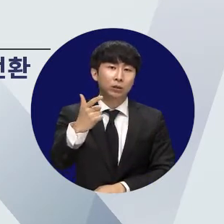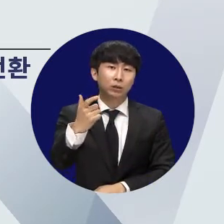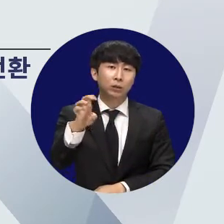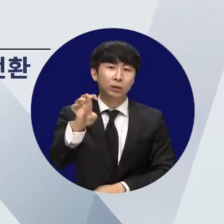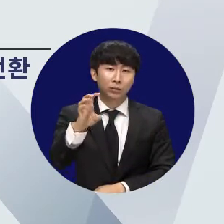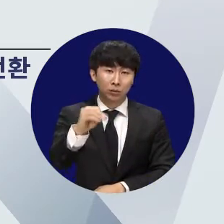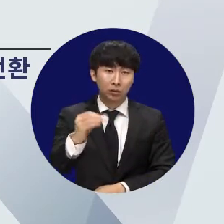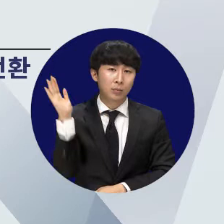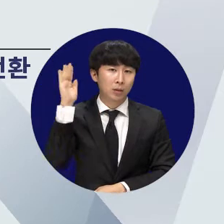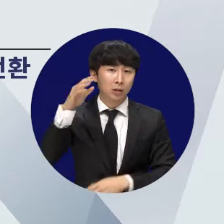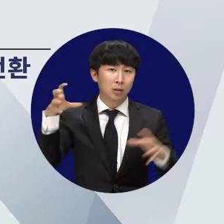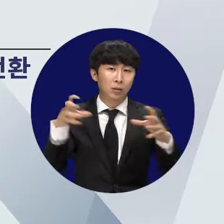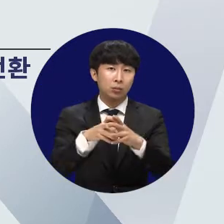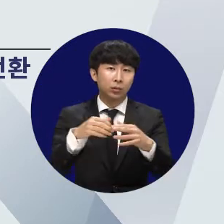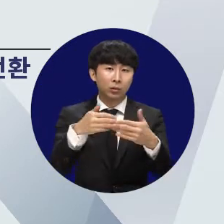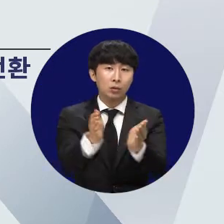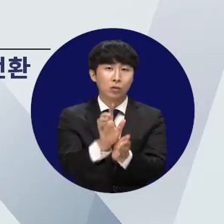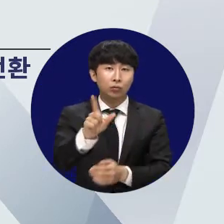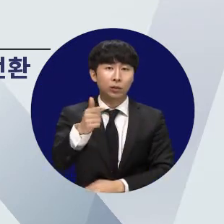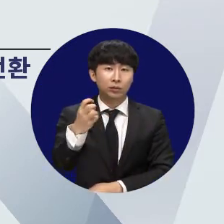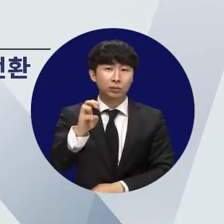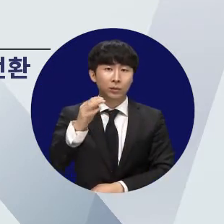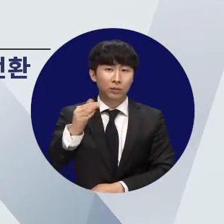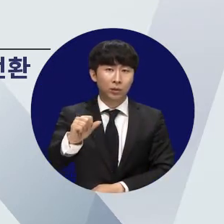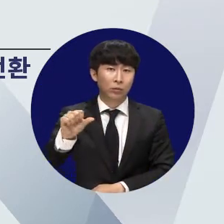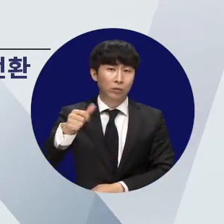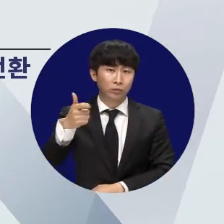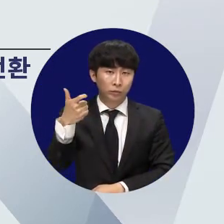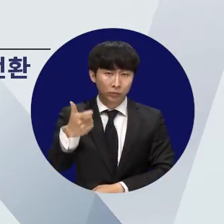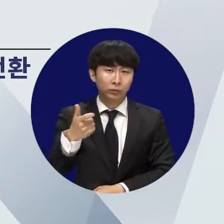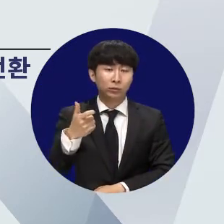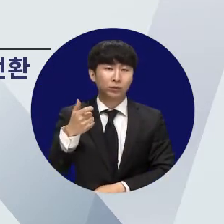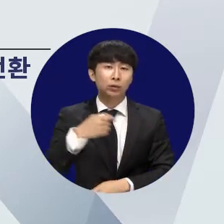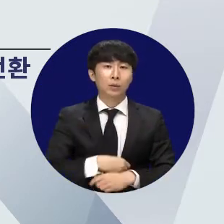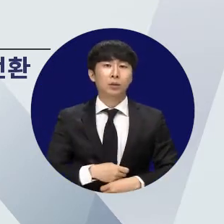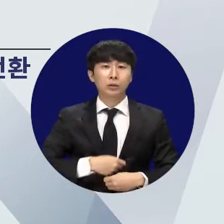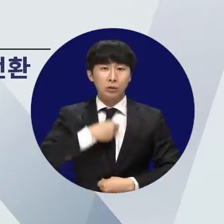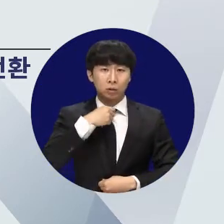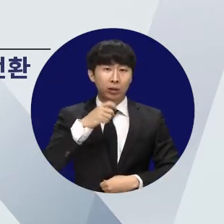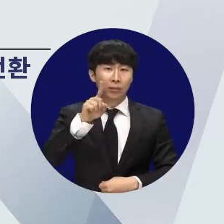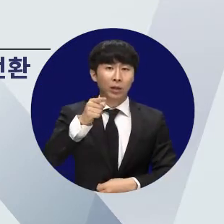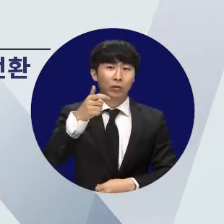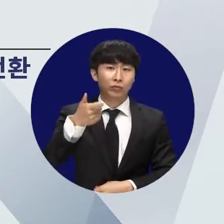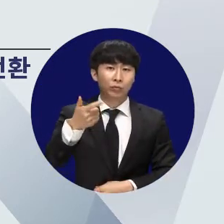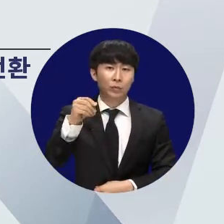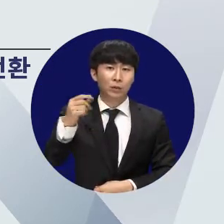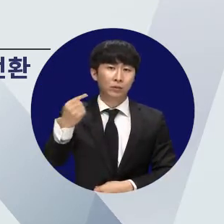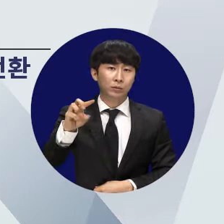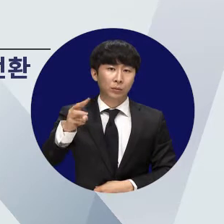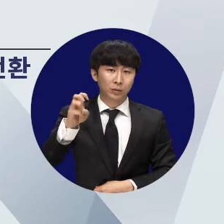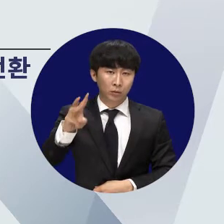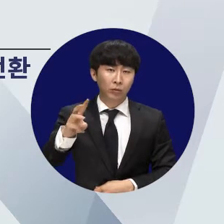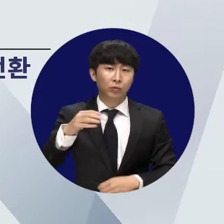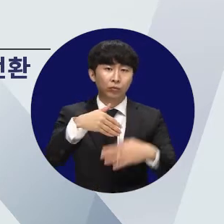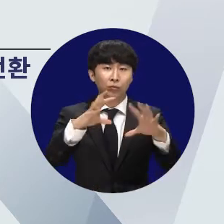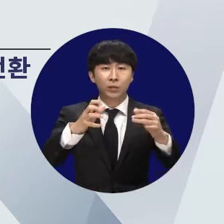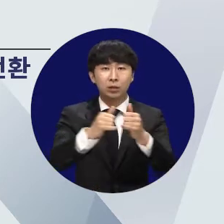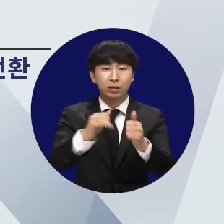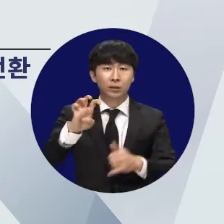미래통합당 638만 560원, 정의당 106만 1330원, 국민의당 47만